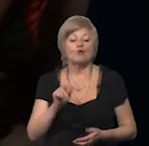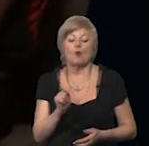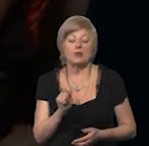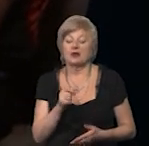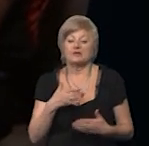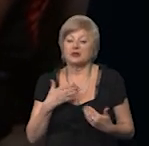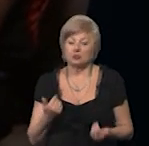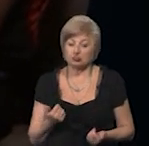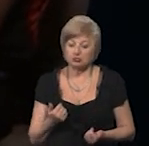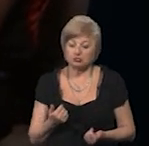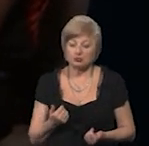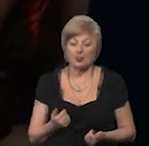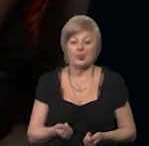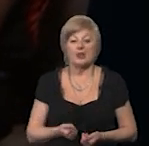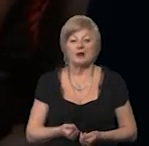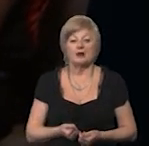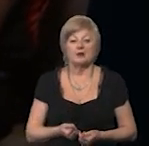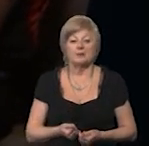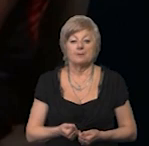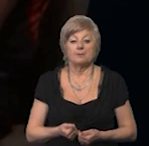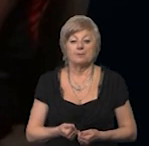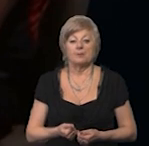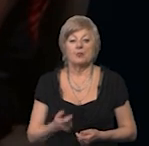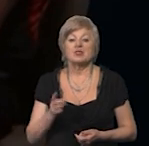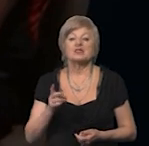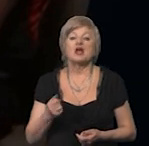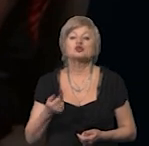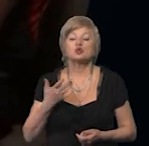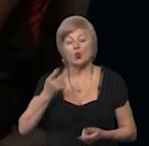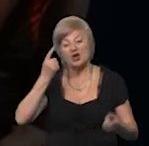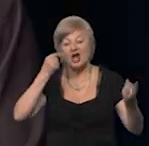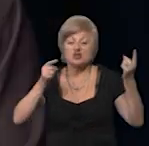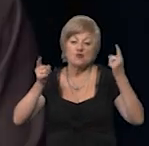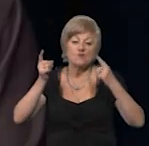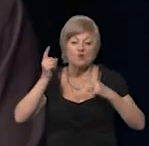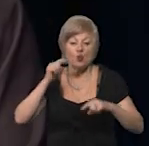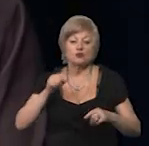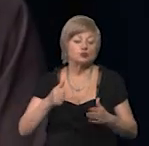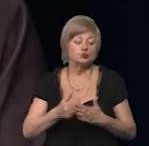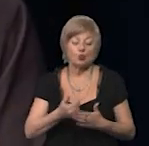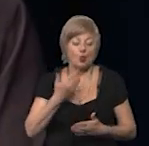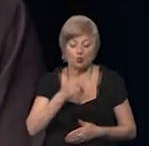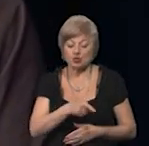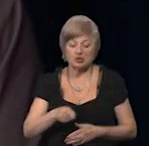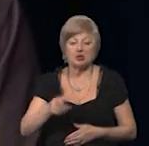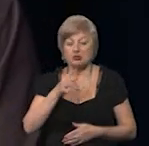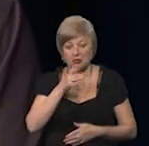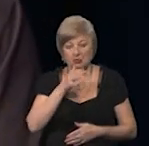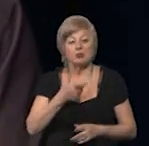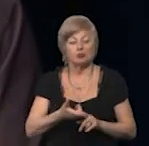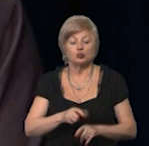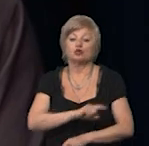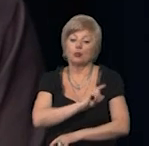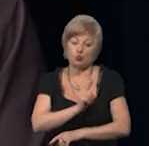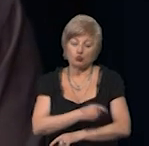там. От. Ну, наскільки творчою, ну, до останнього часу дуже потужно так все